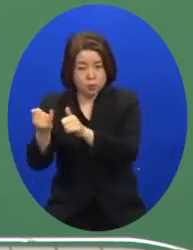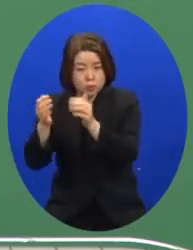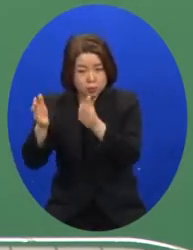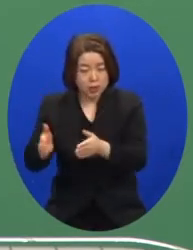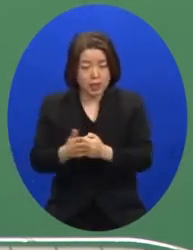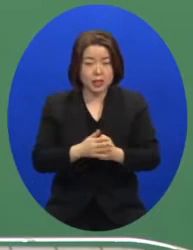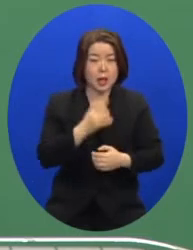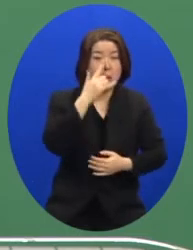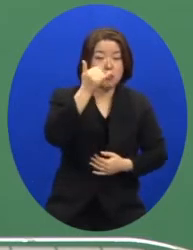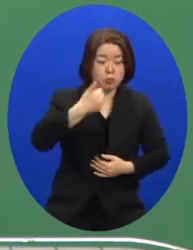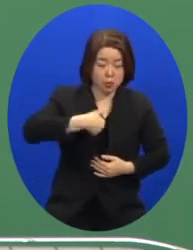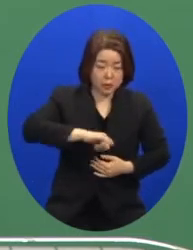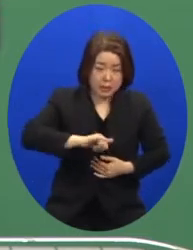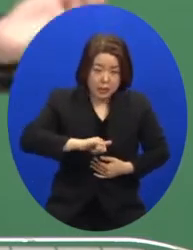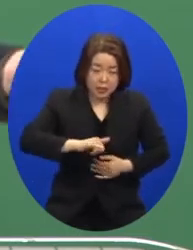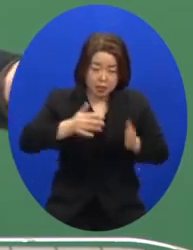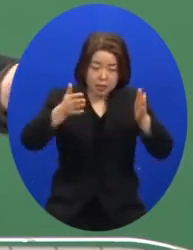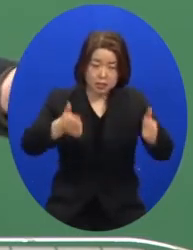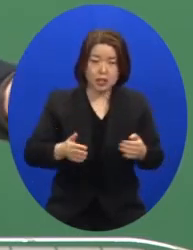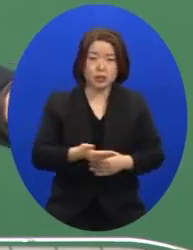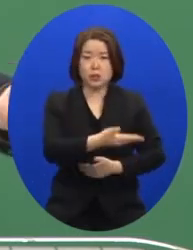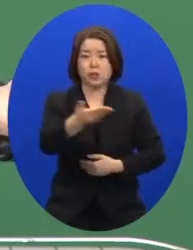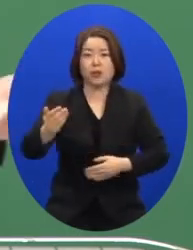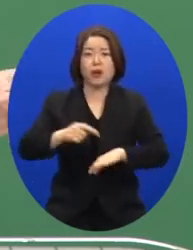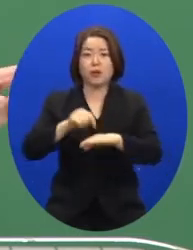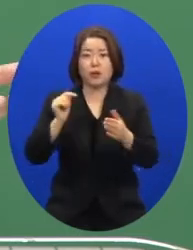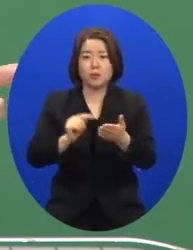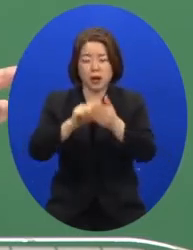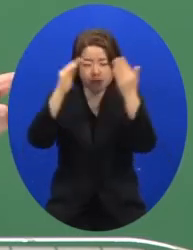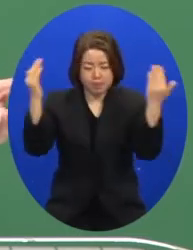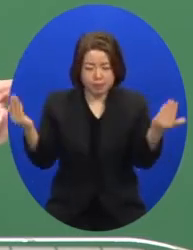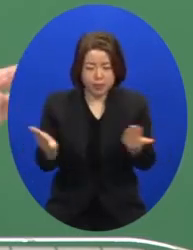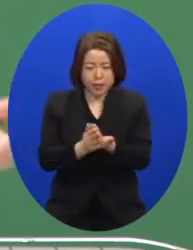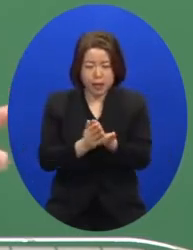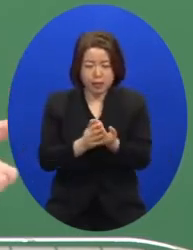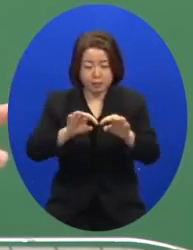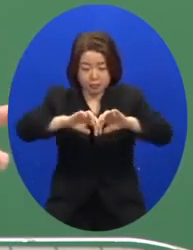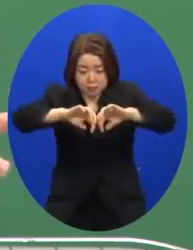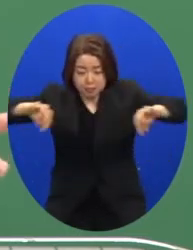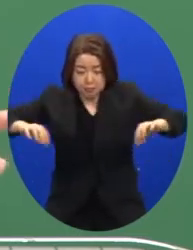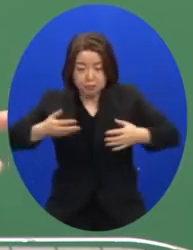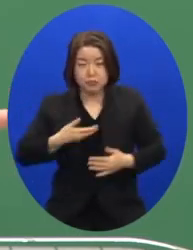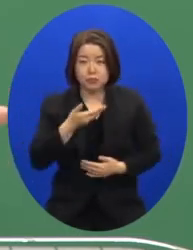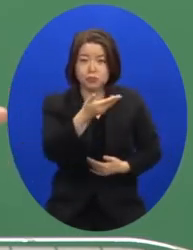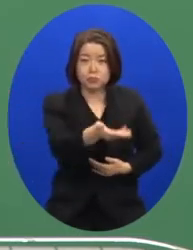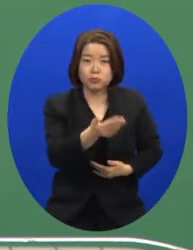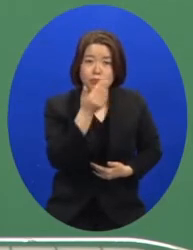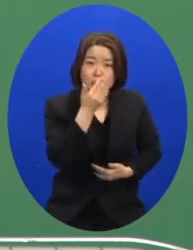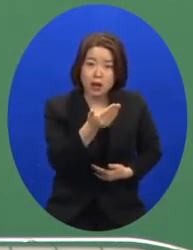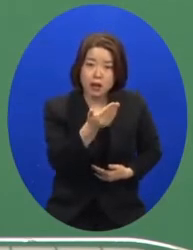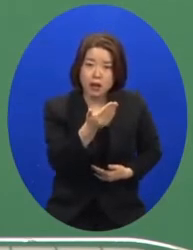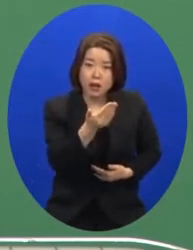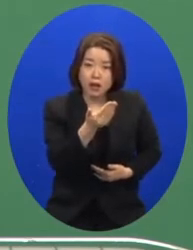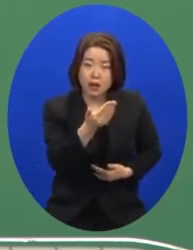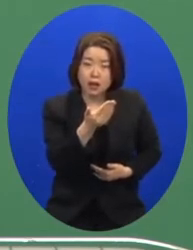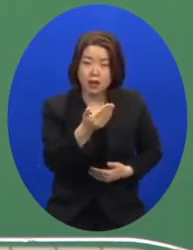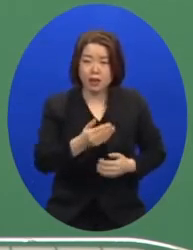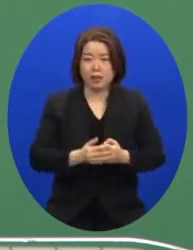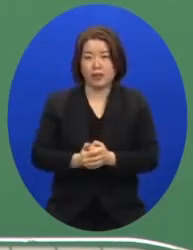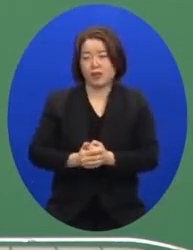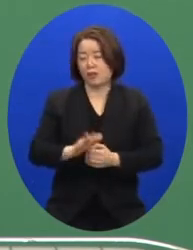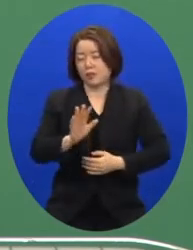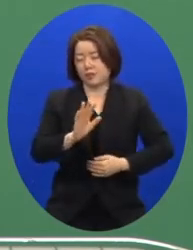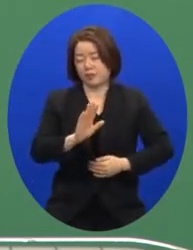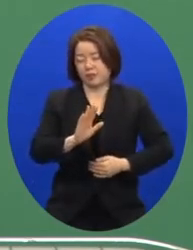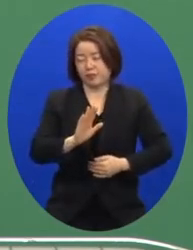사이에도 여러분의 마음을 다 내어 놓을 수 있을 자신이 있습니까 정말